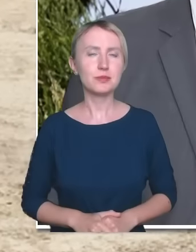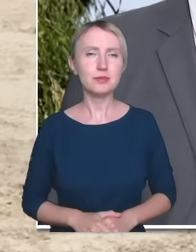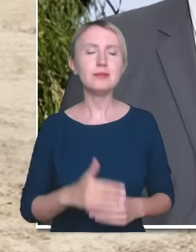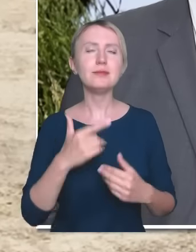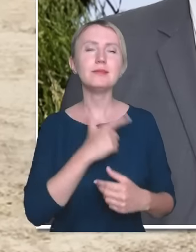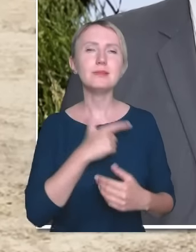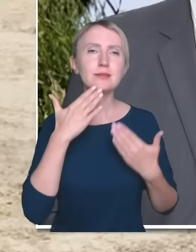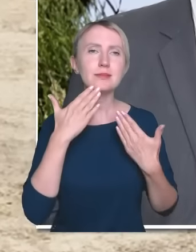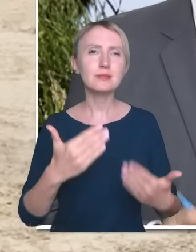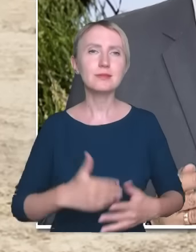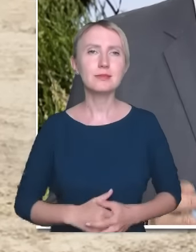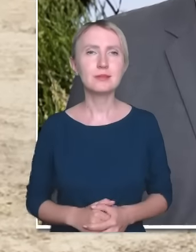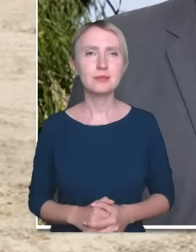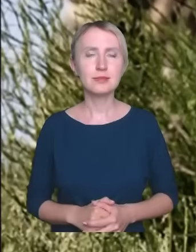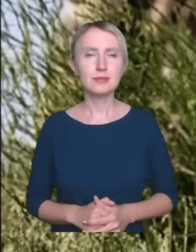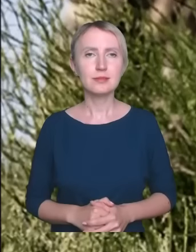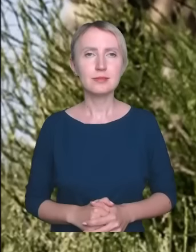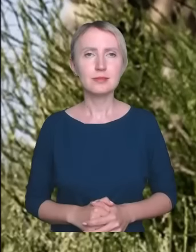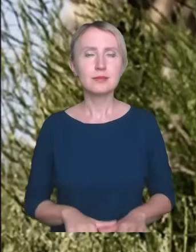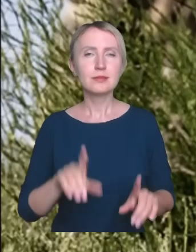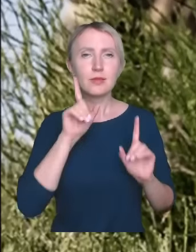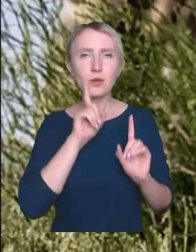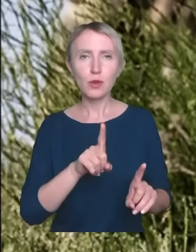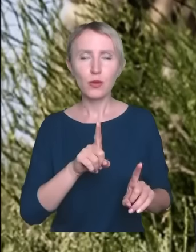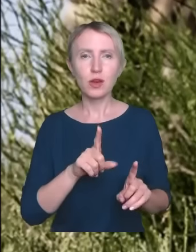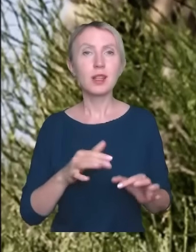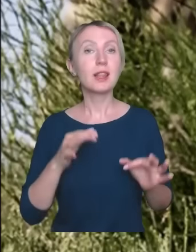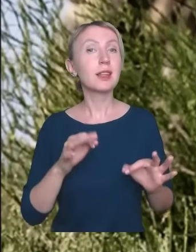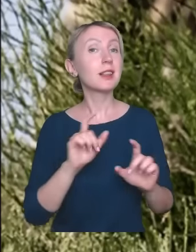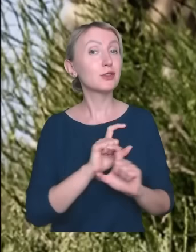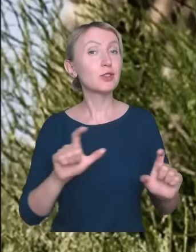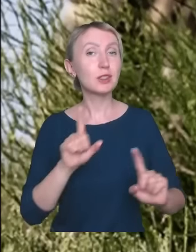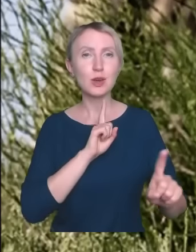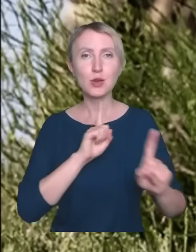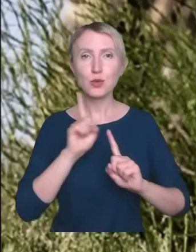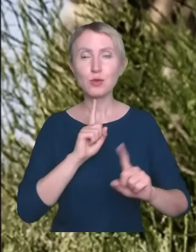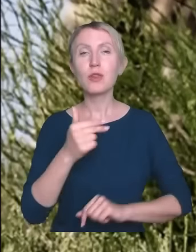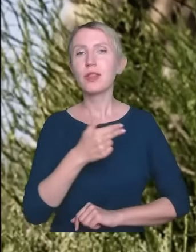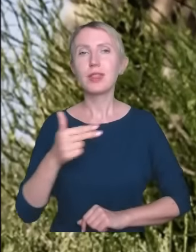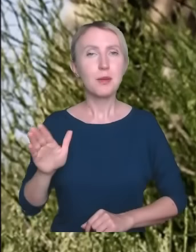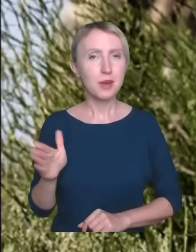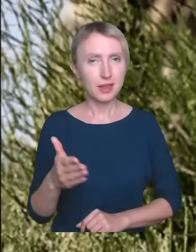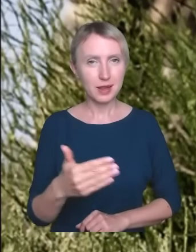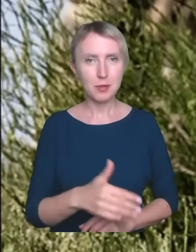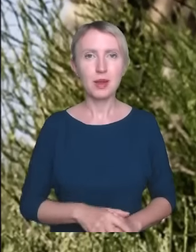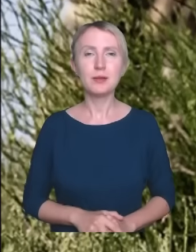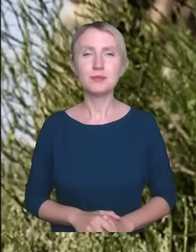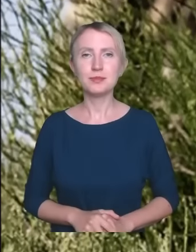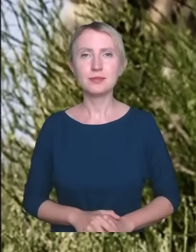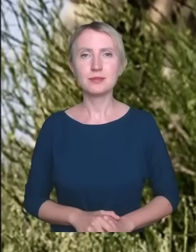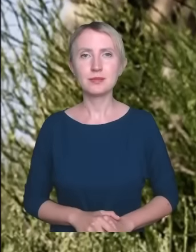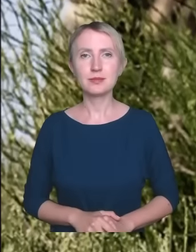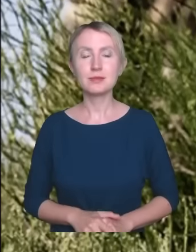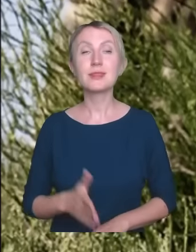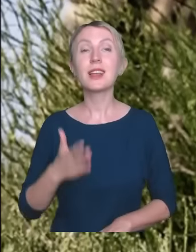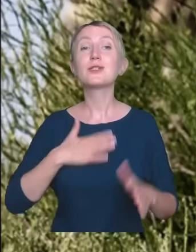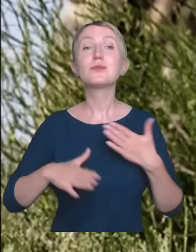serdecznie dziękuję. No właśnie, teraz pora na rozmowę o rybach. Cieszę się,